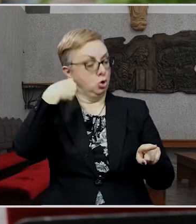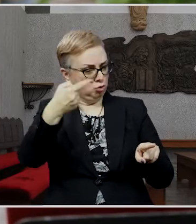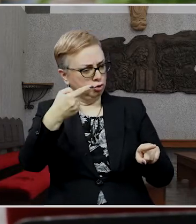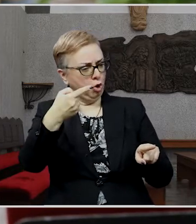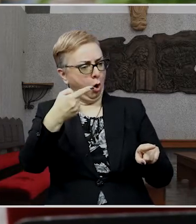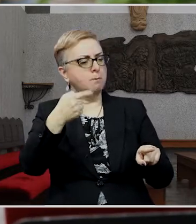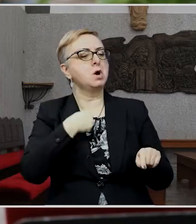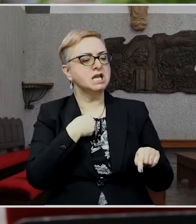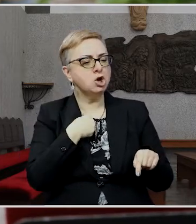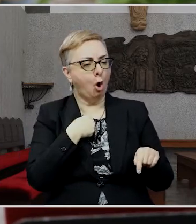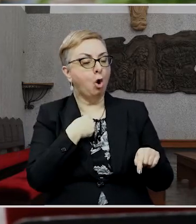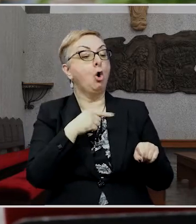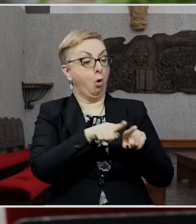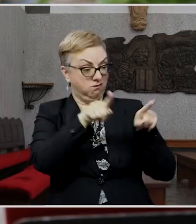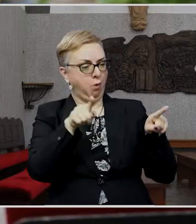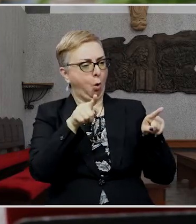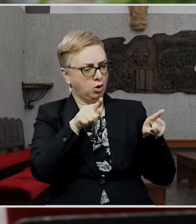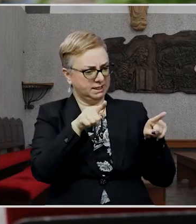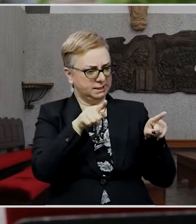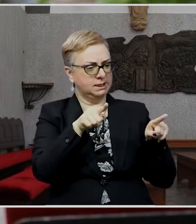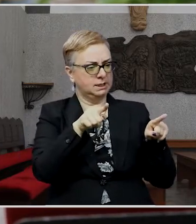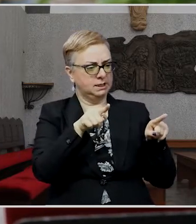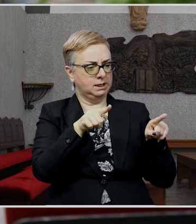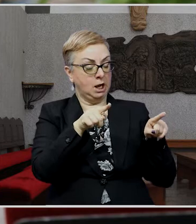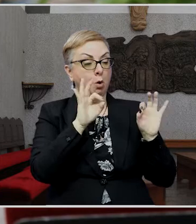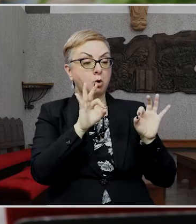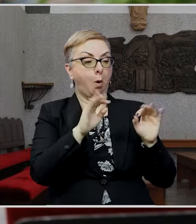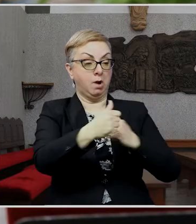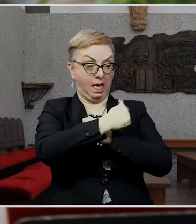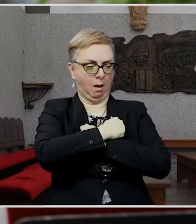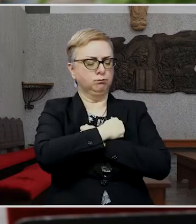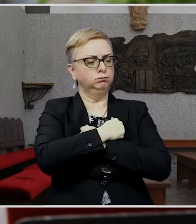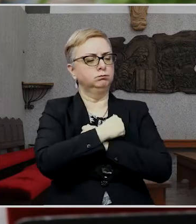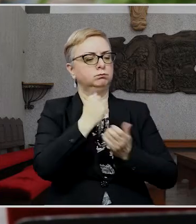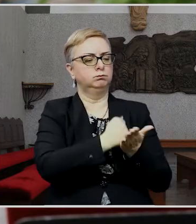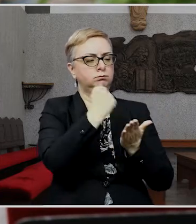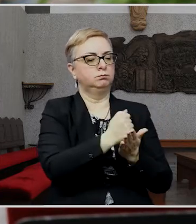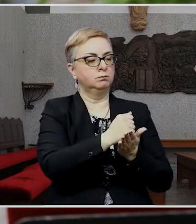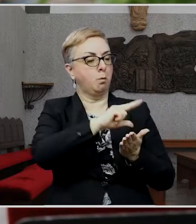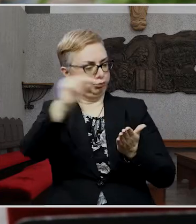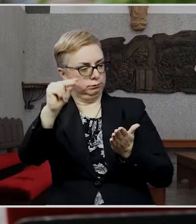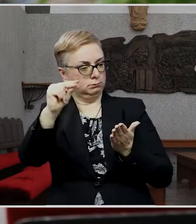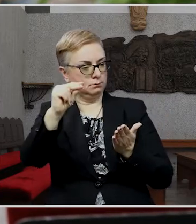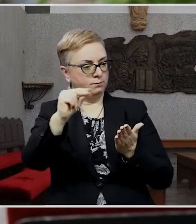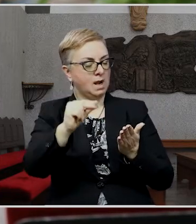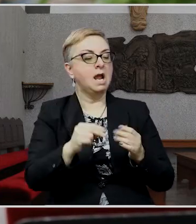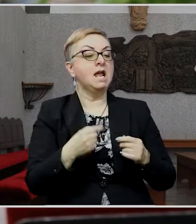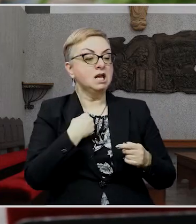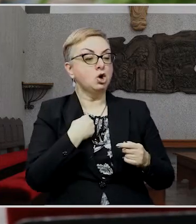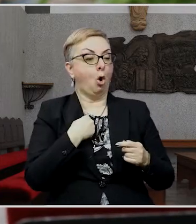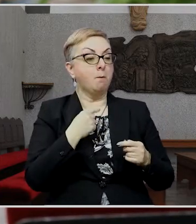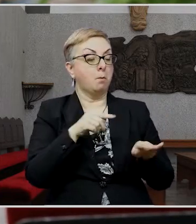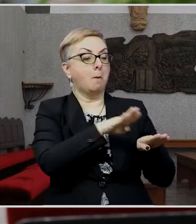di che vi manderà via farosi che questo popolo trovi grazia agli occhi degli